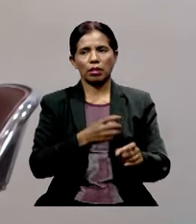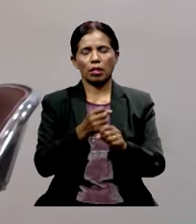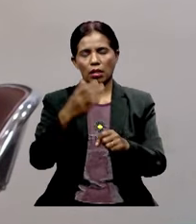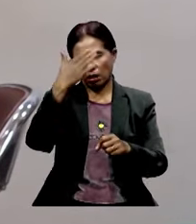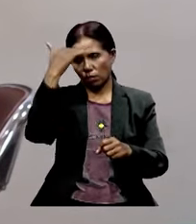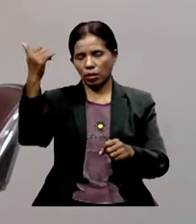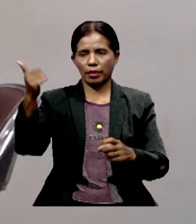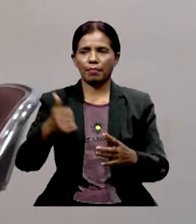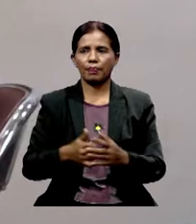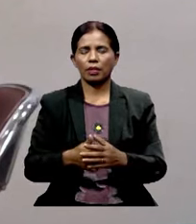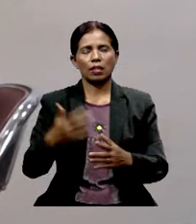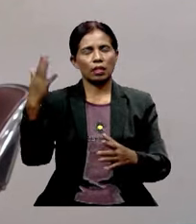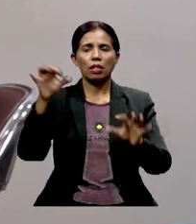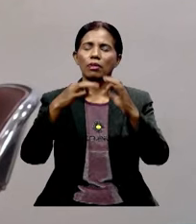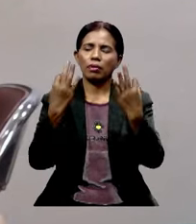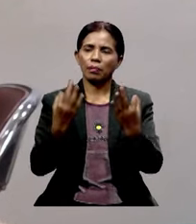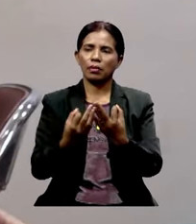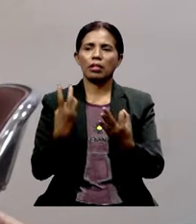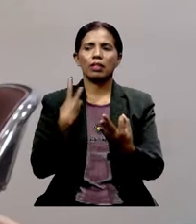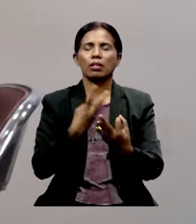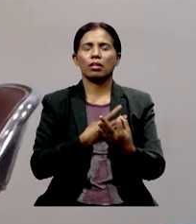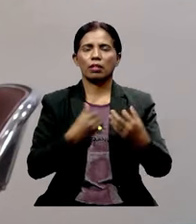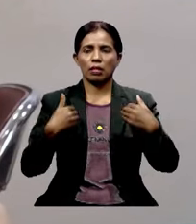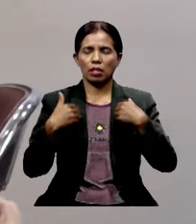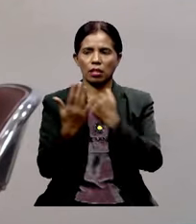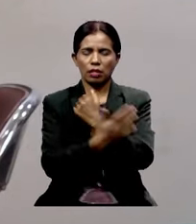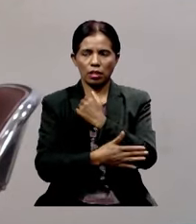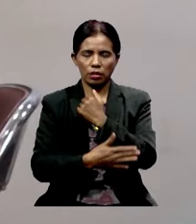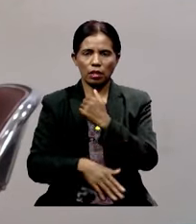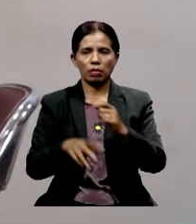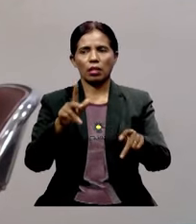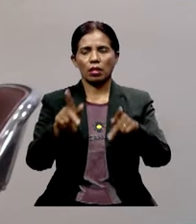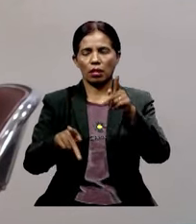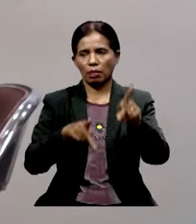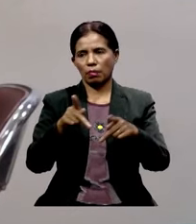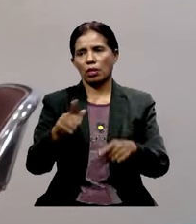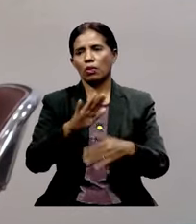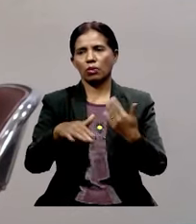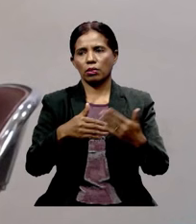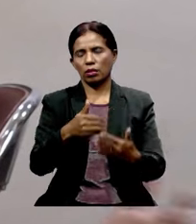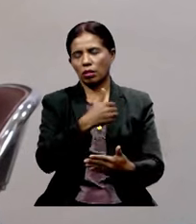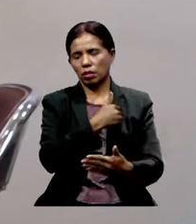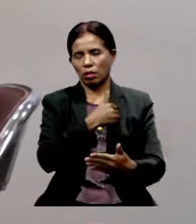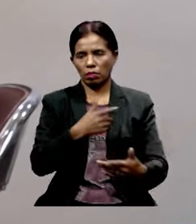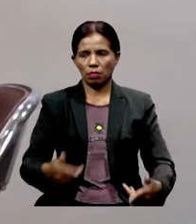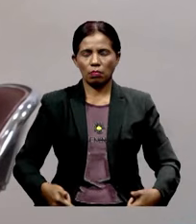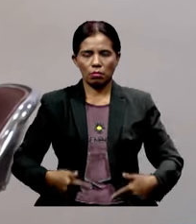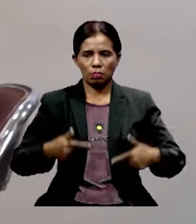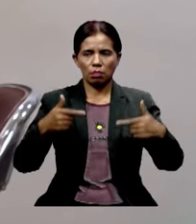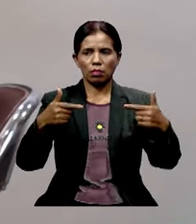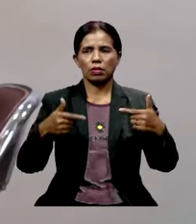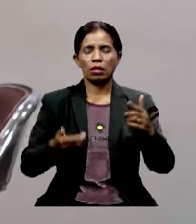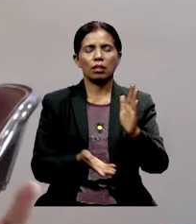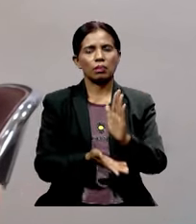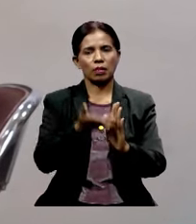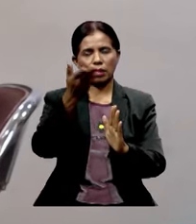kata Ihe umalaran rasi, ita ihe itania nasang, itania pugu rasi maksirau. Konsek mori sanesa eskalau idane